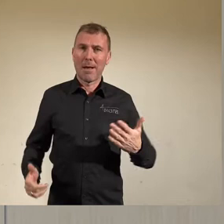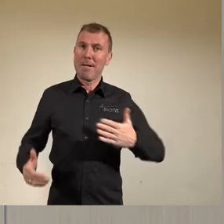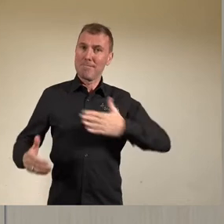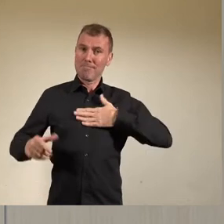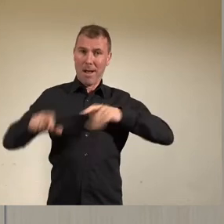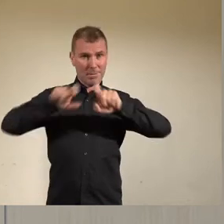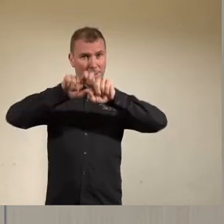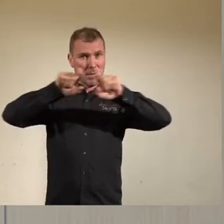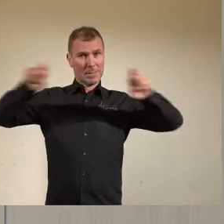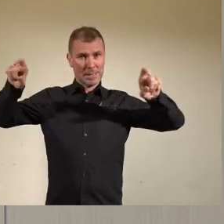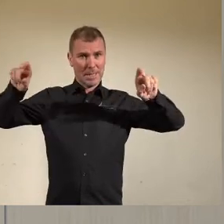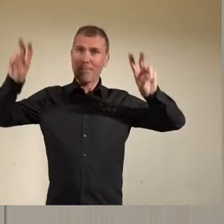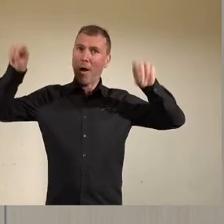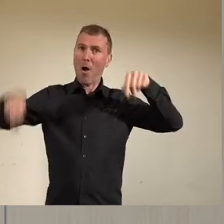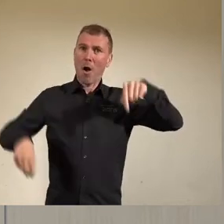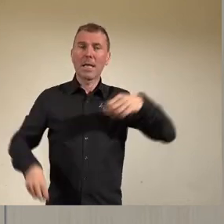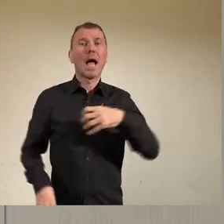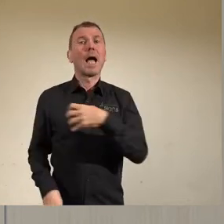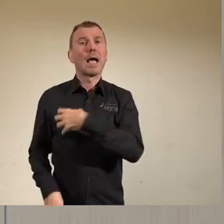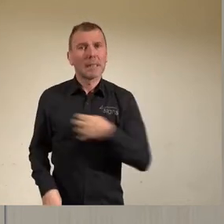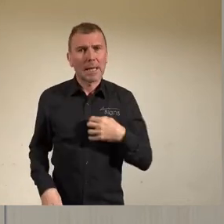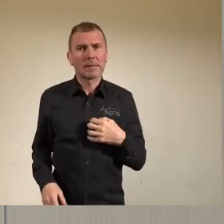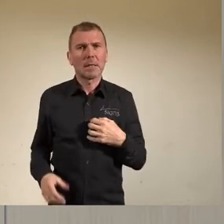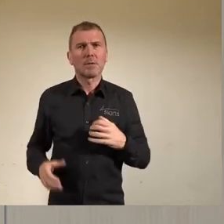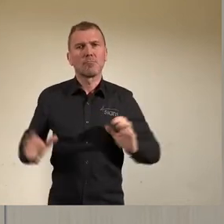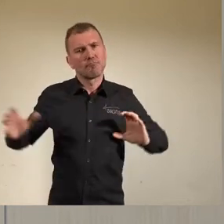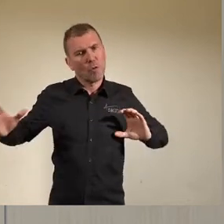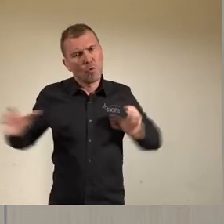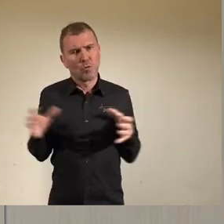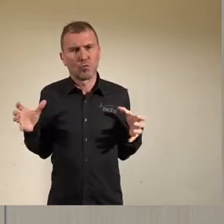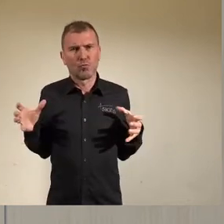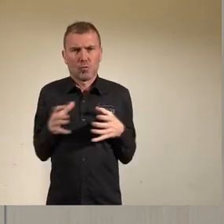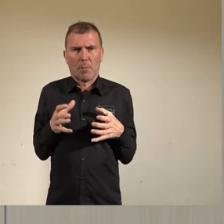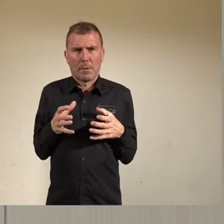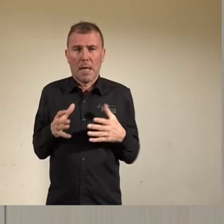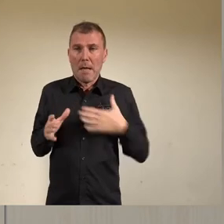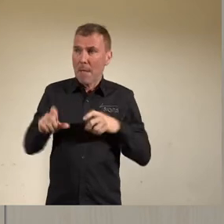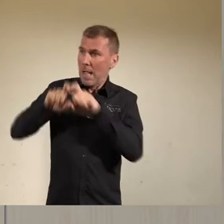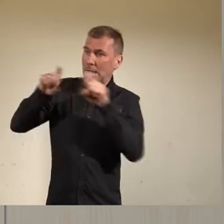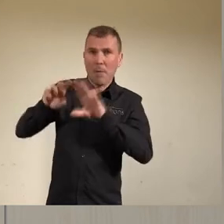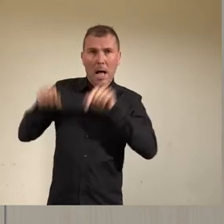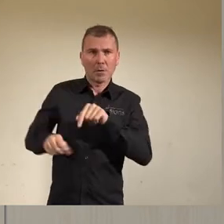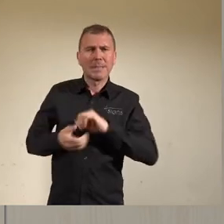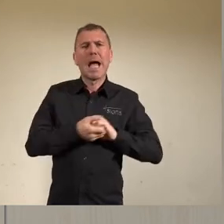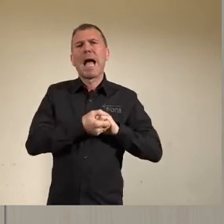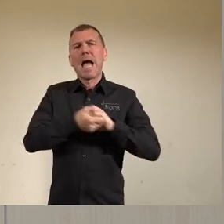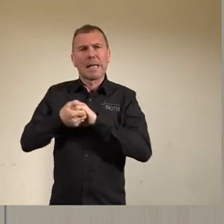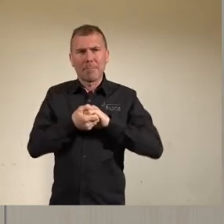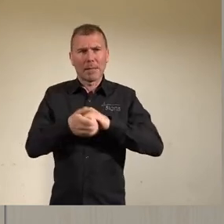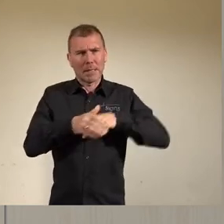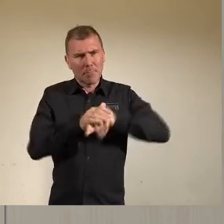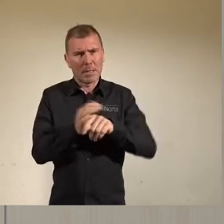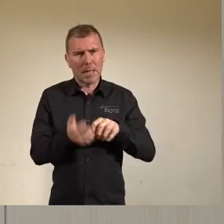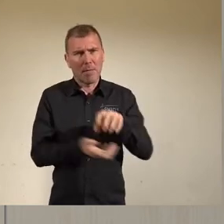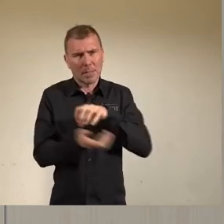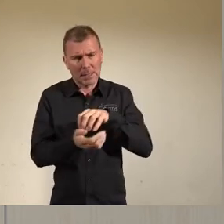den heutigen Tag lautet: Dresden rückt zusammen. Mein Motto für diesen Haushalt: gemeinsam in der Krise und